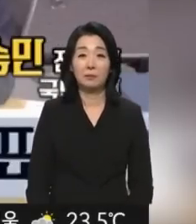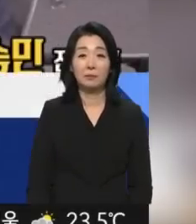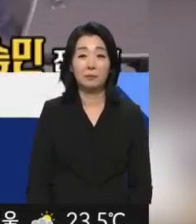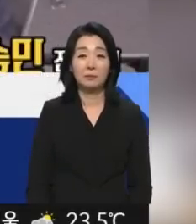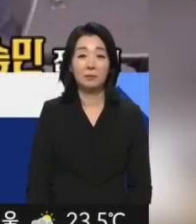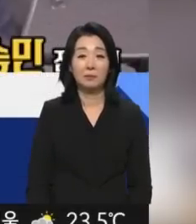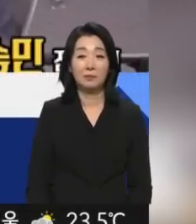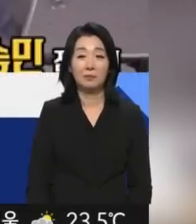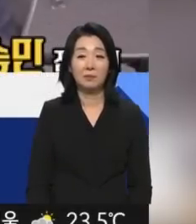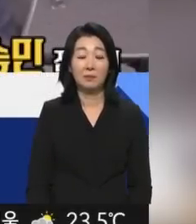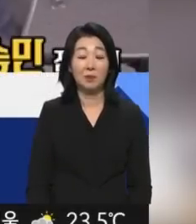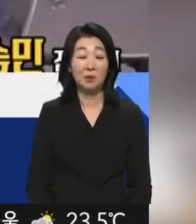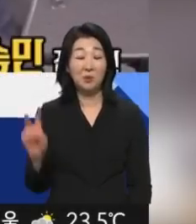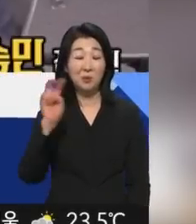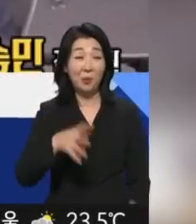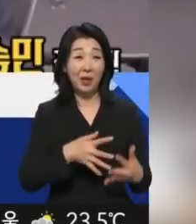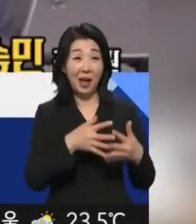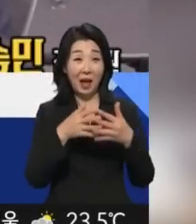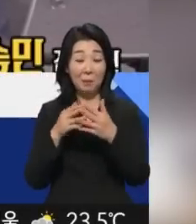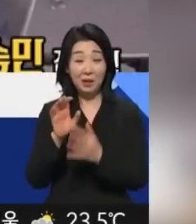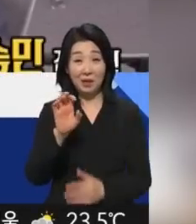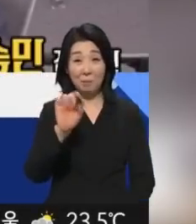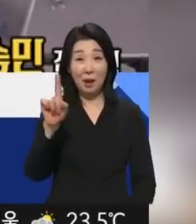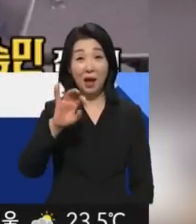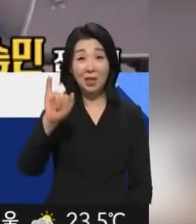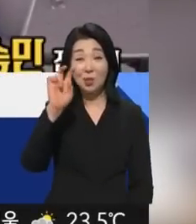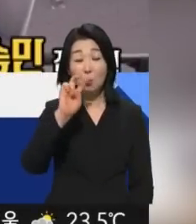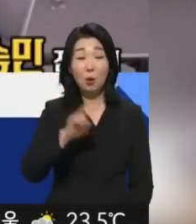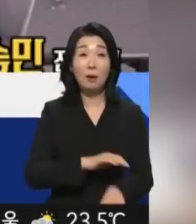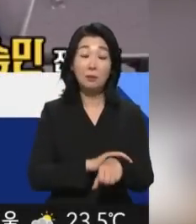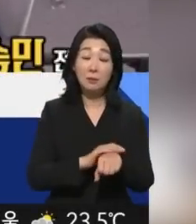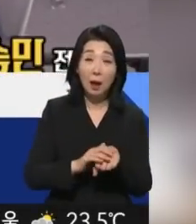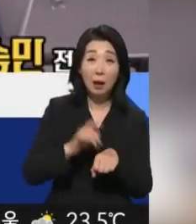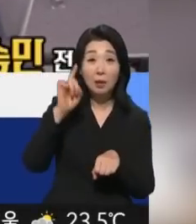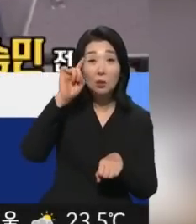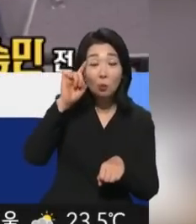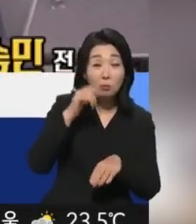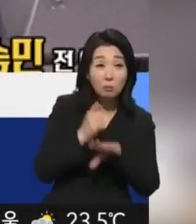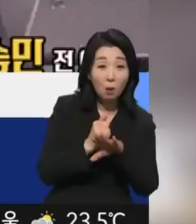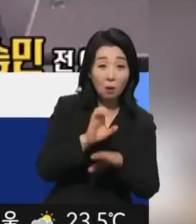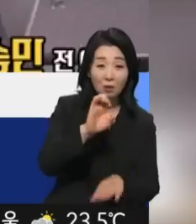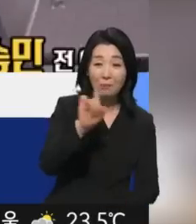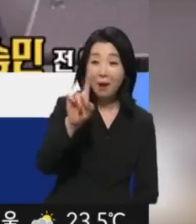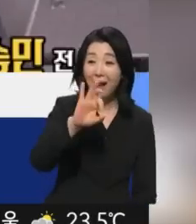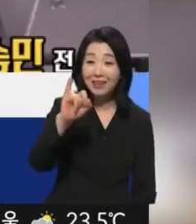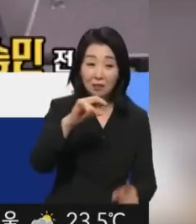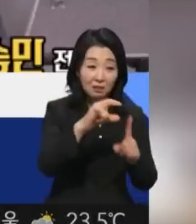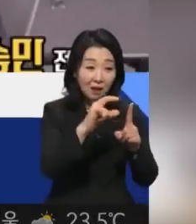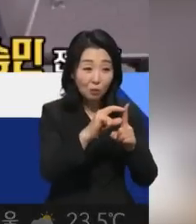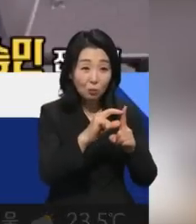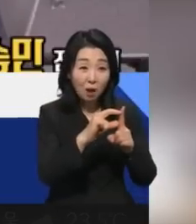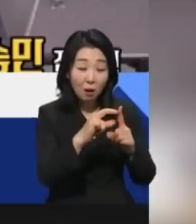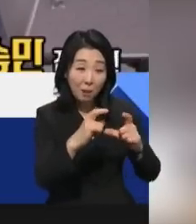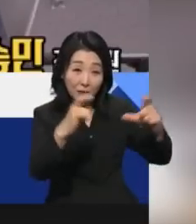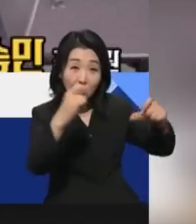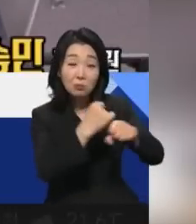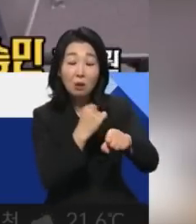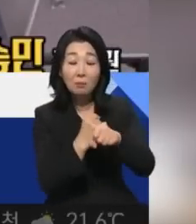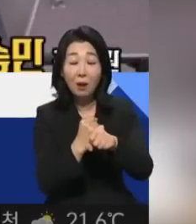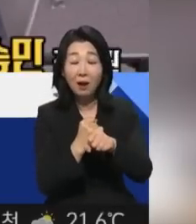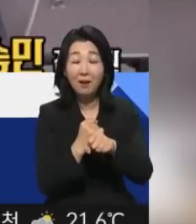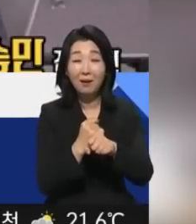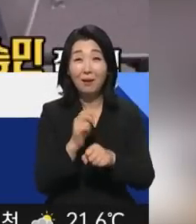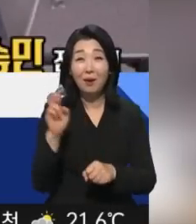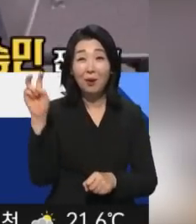아메리칸 파이를 잘 부르시던데 파이라는 게 우리가 파이를 키운다는 말이 있잖아요. 그렇죠. 그런데 네. 아메리칸 파이는 좀 키웠는지